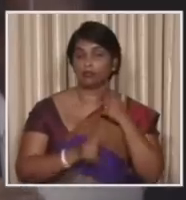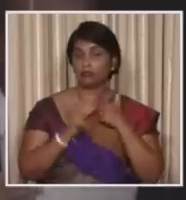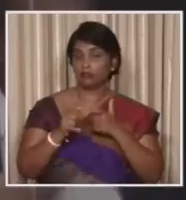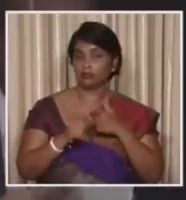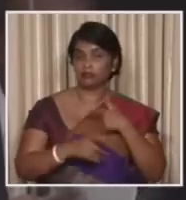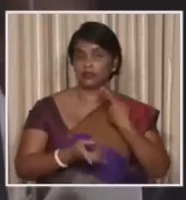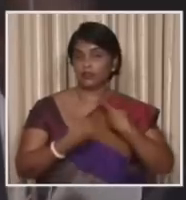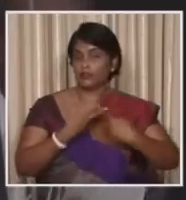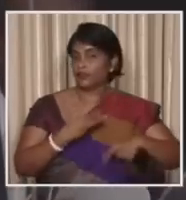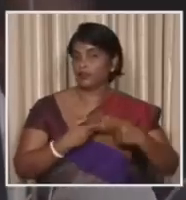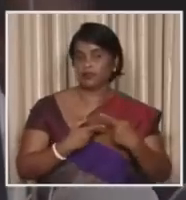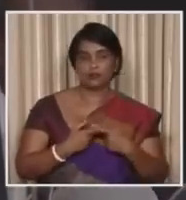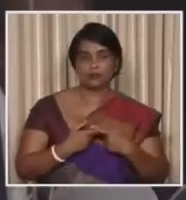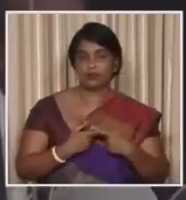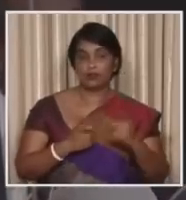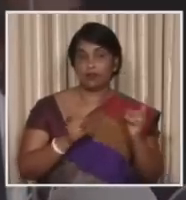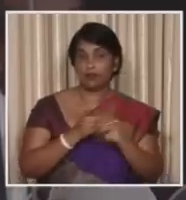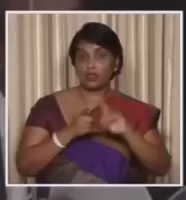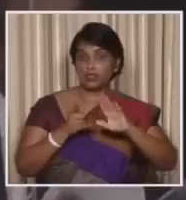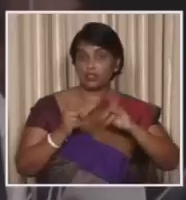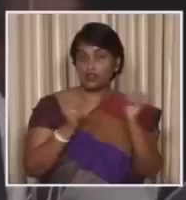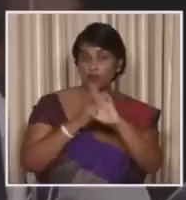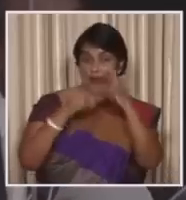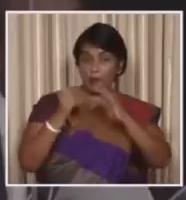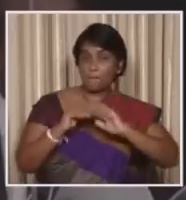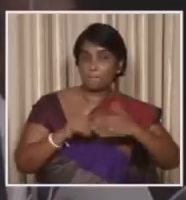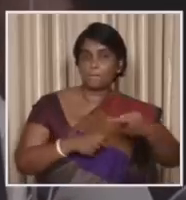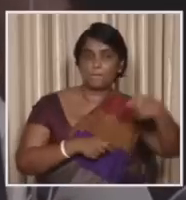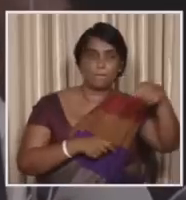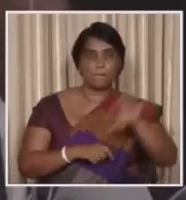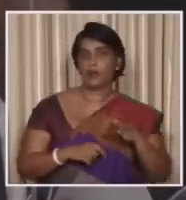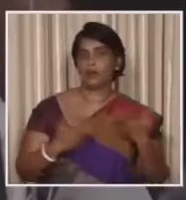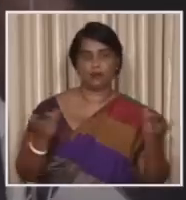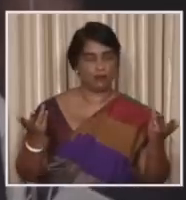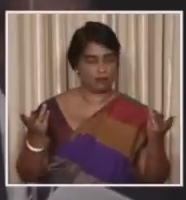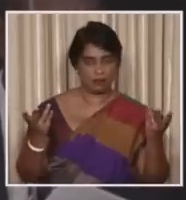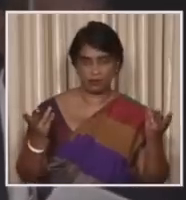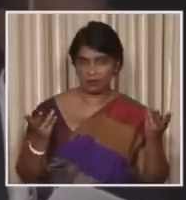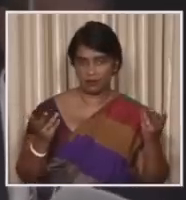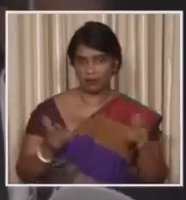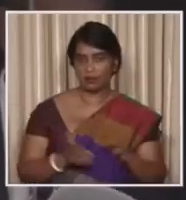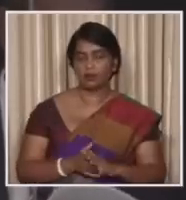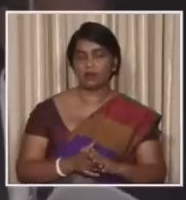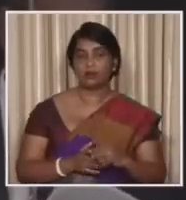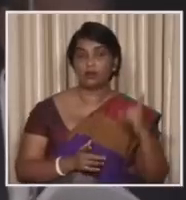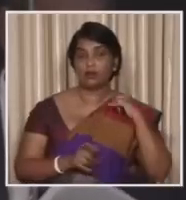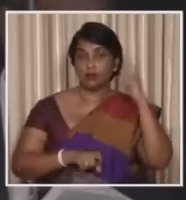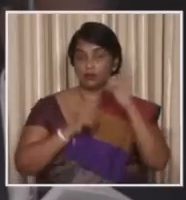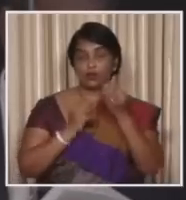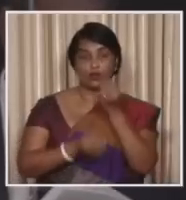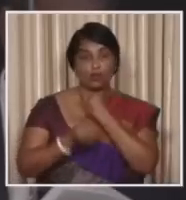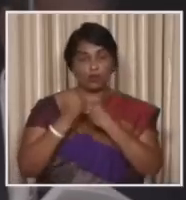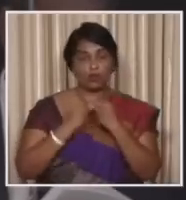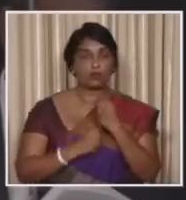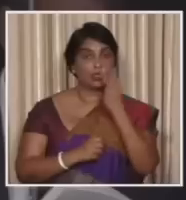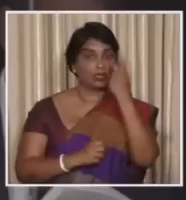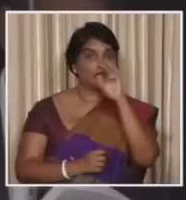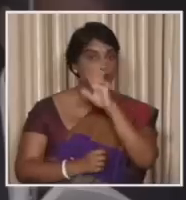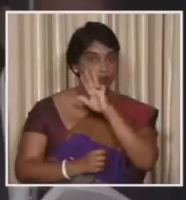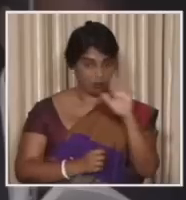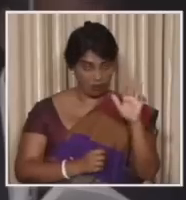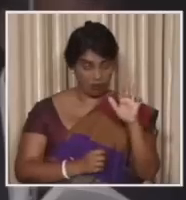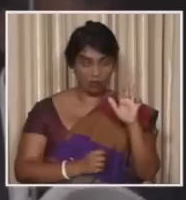කිසිවක් යුද්ධයෙන් පසුව ලබා ගැනීමට හැබිලා නැහැ සබලුන්ගේ ආහාර අගය 2019